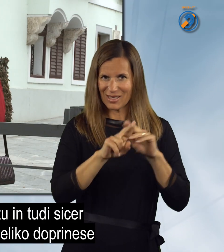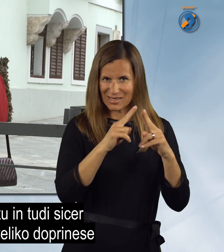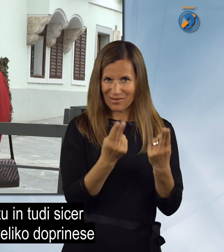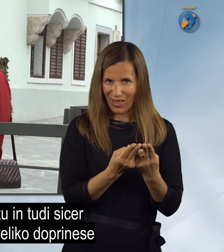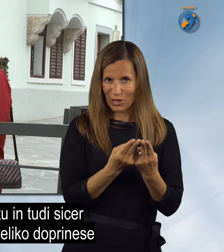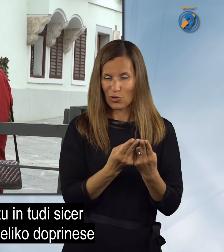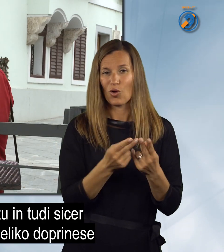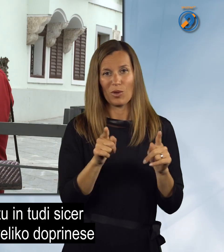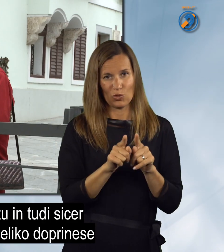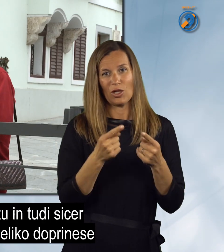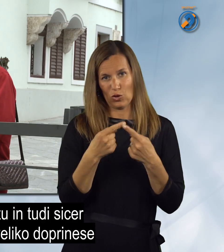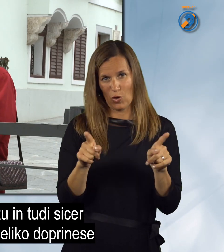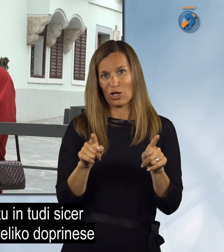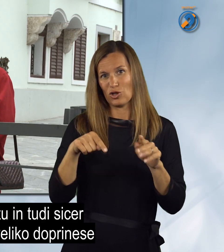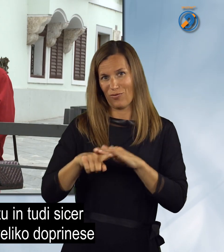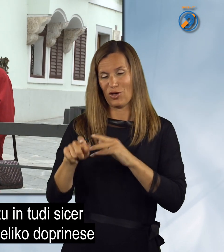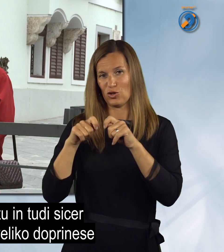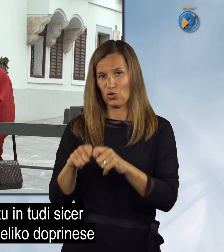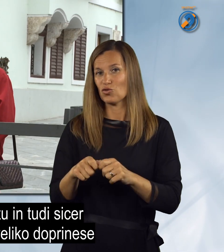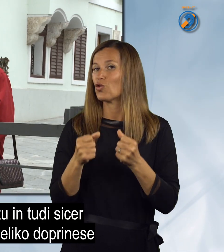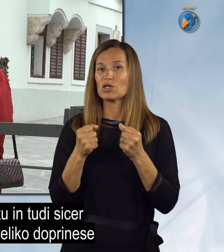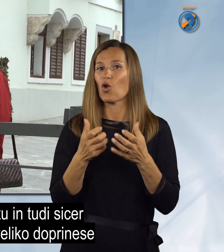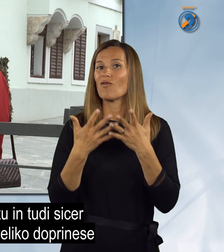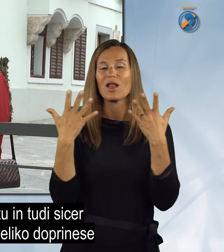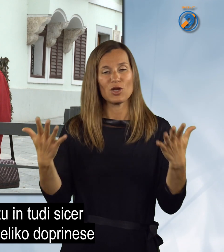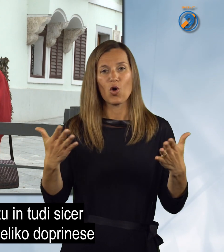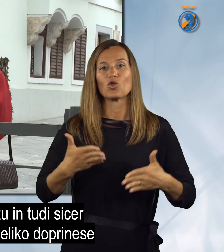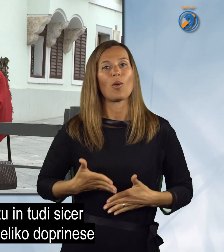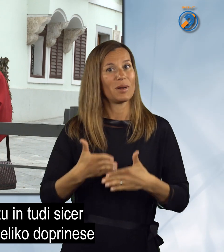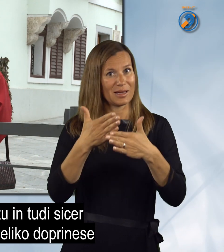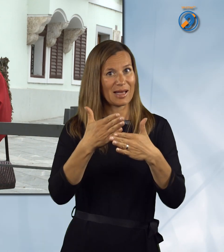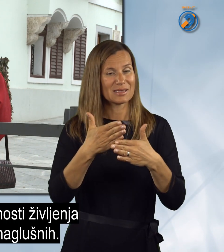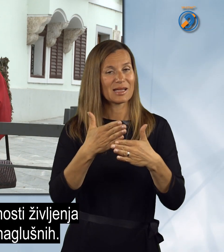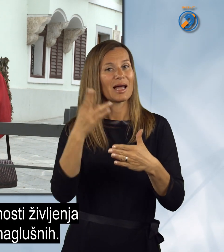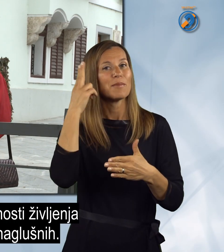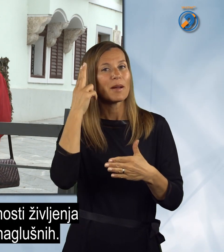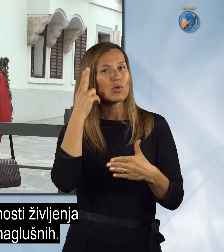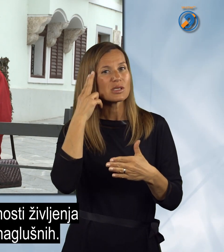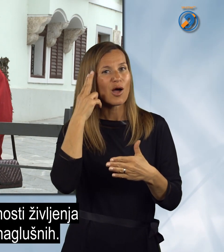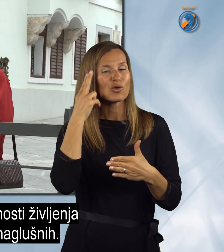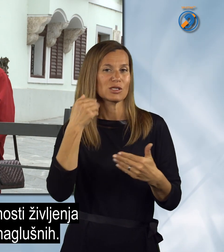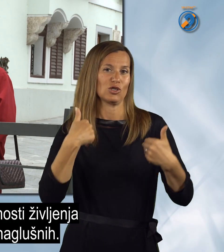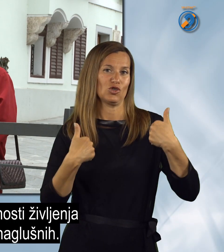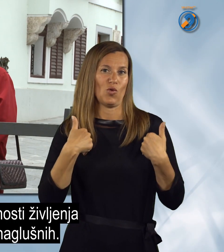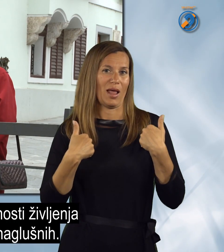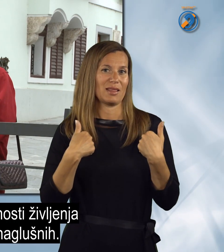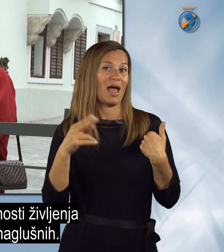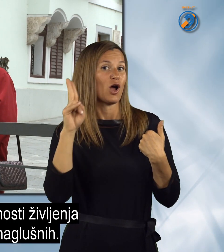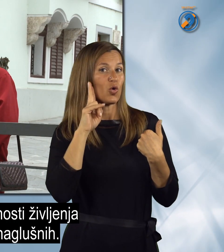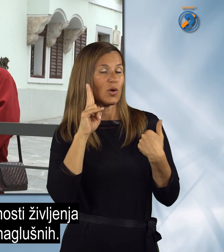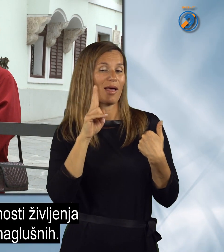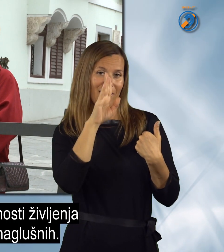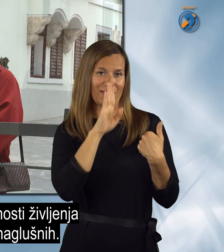samem svetu in tudi sicer v društvu zelo veliko doprinese k prepoznavnosti